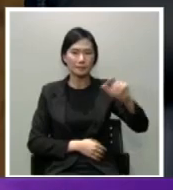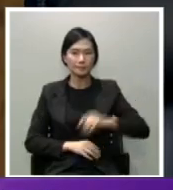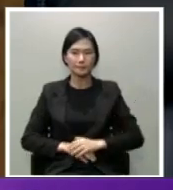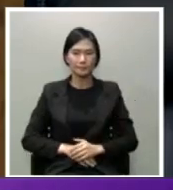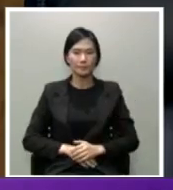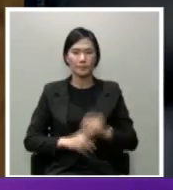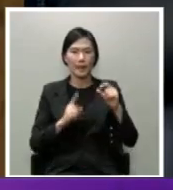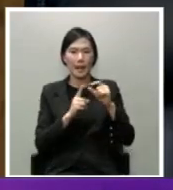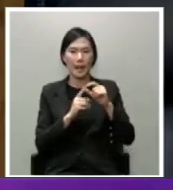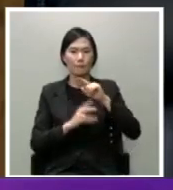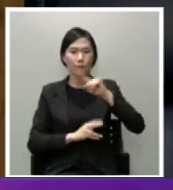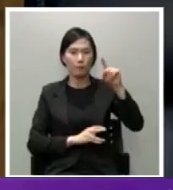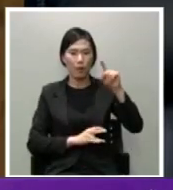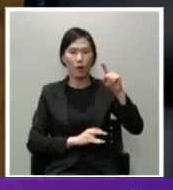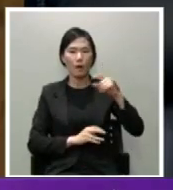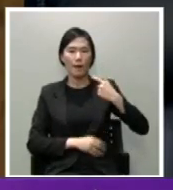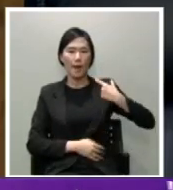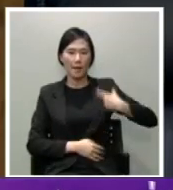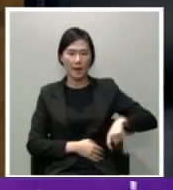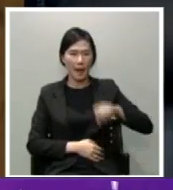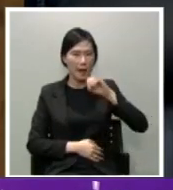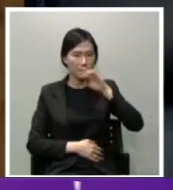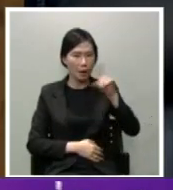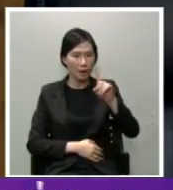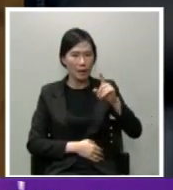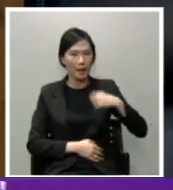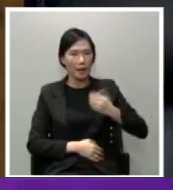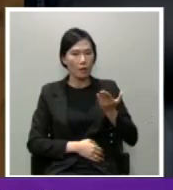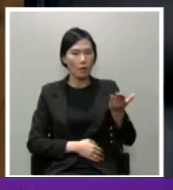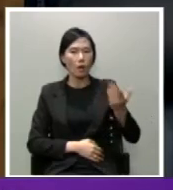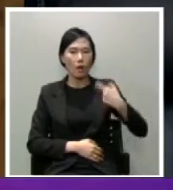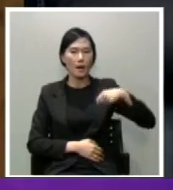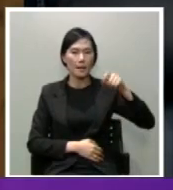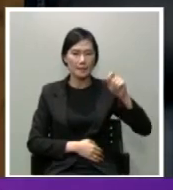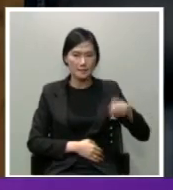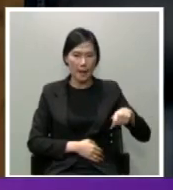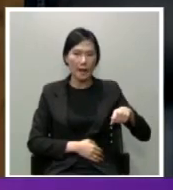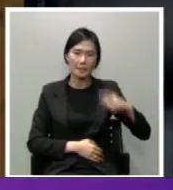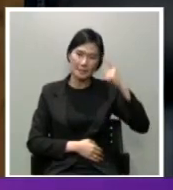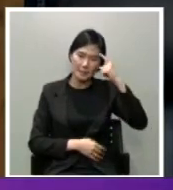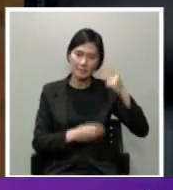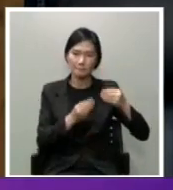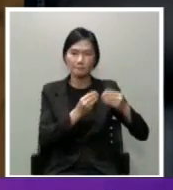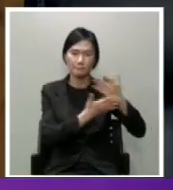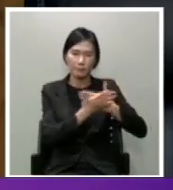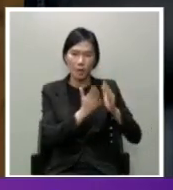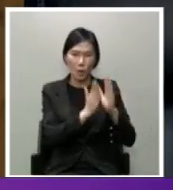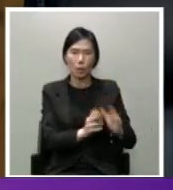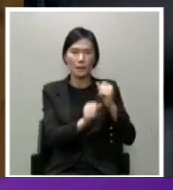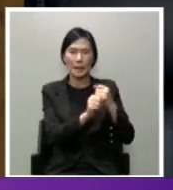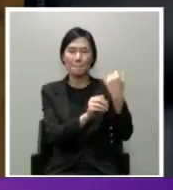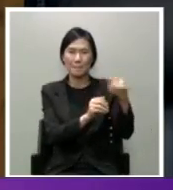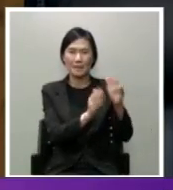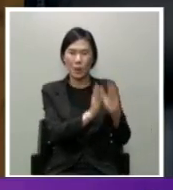1,225 ล้านบาทในคำฟ้องนั้นอัยการฟ้องว่าจึงขอให้ศาลพิพากษาว่าจำเลยทั้ง8คือฟิลิปม